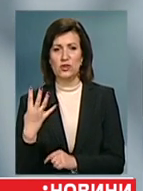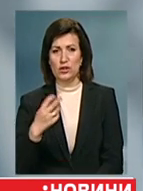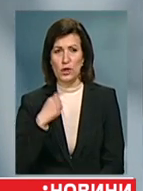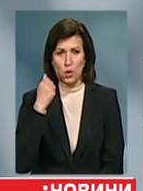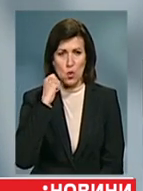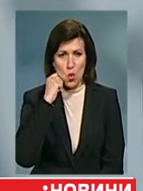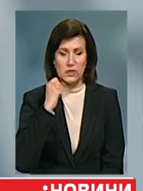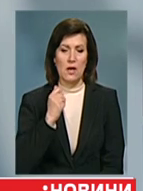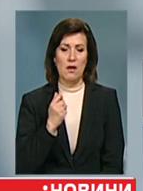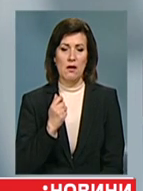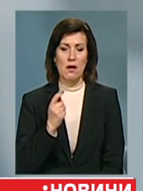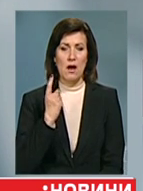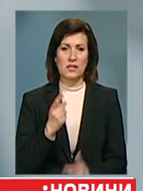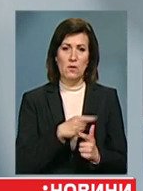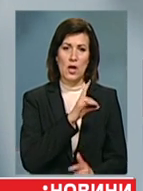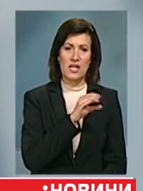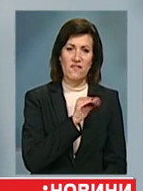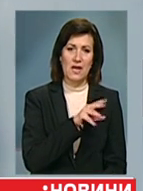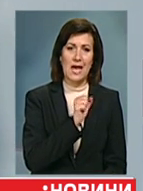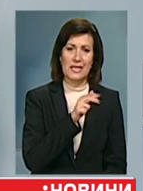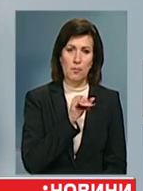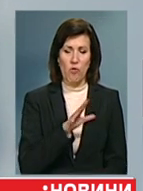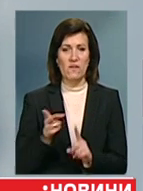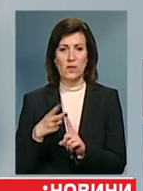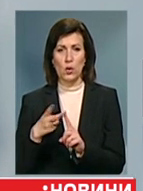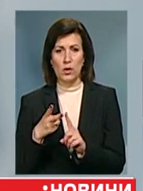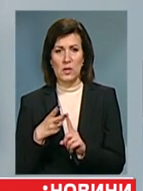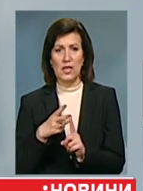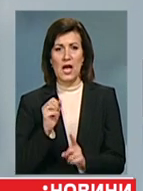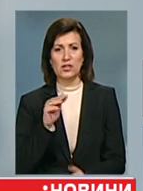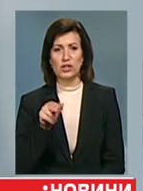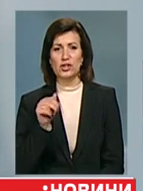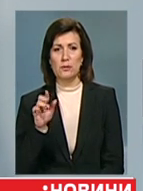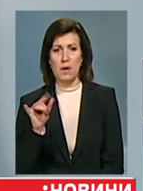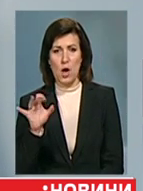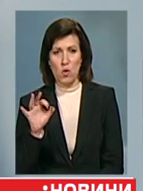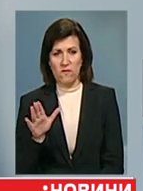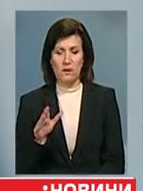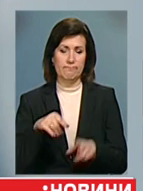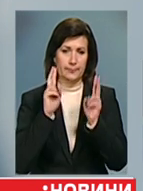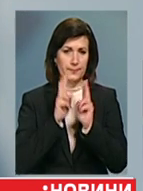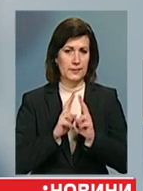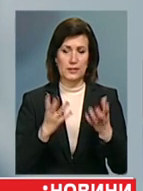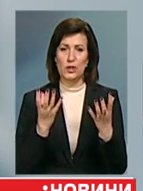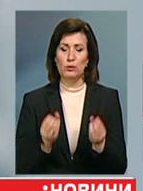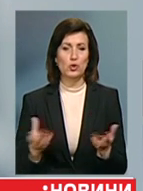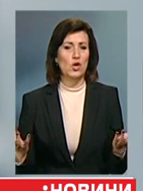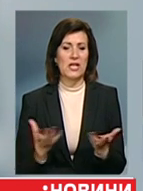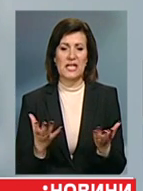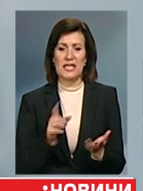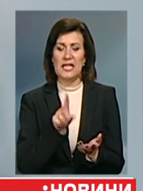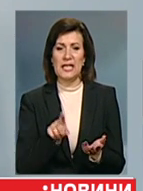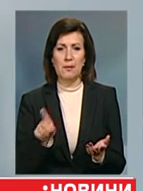4 года. Одного зовут Рефат Алимов, другой Арсен Джапаров. Мы не знаем еще, какие